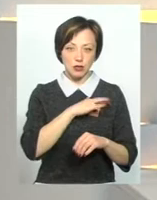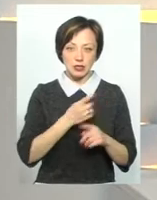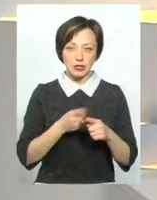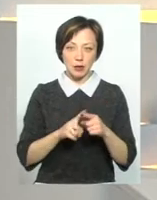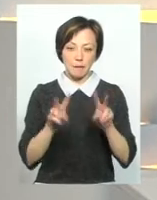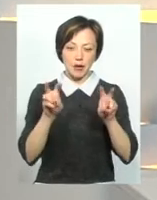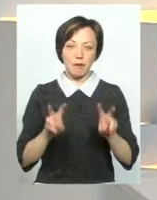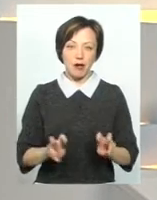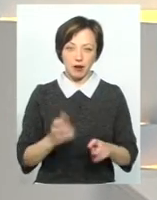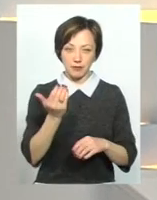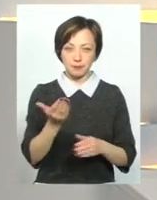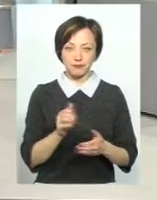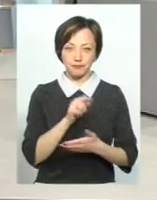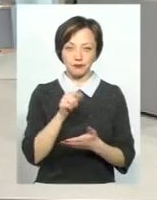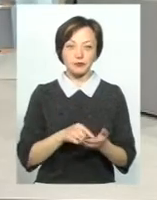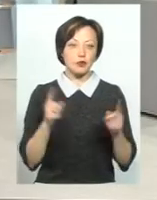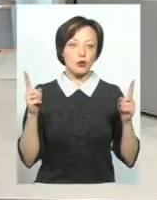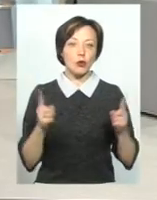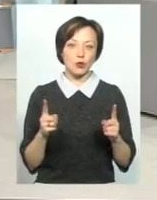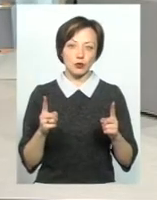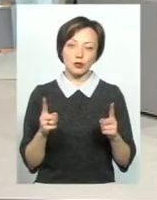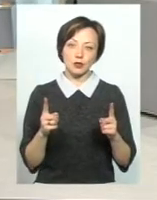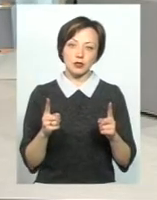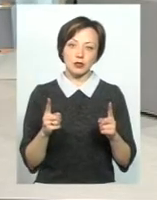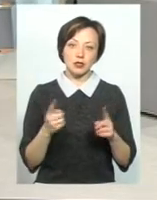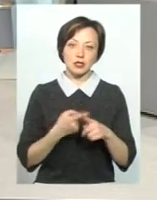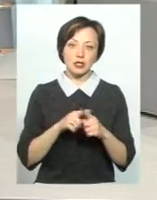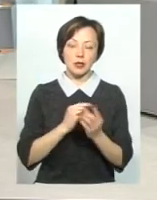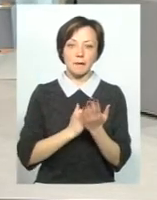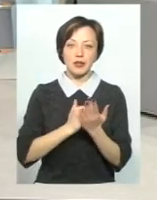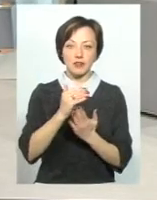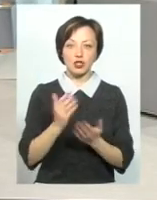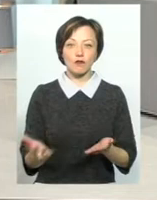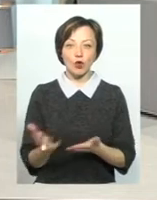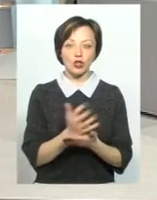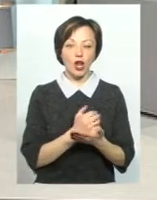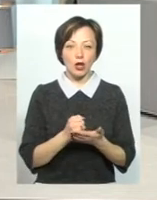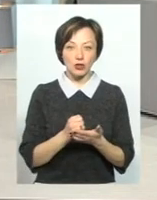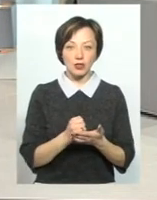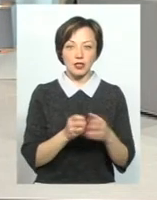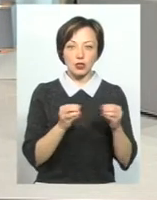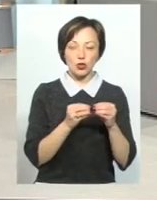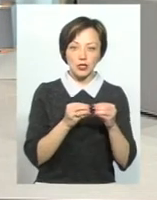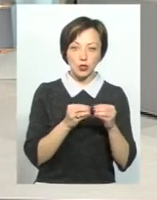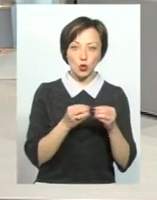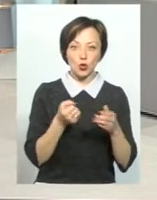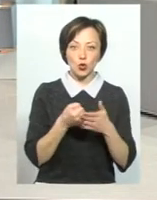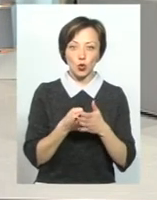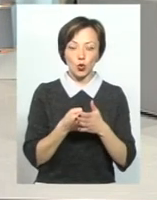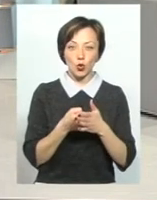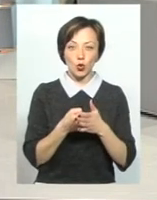цих препаратів? Ну, сказати коротко, це підвищення врожайності від 10